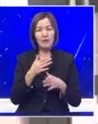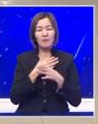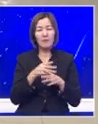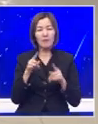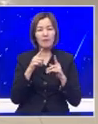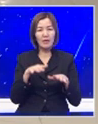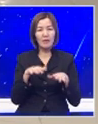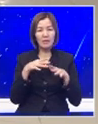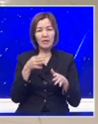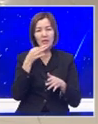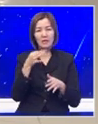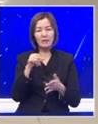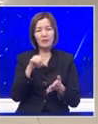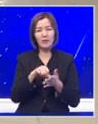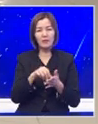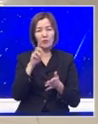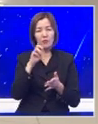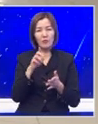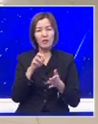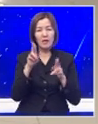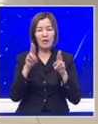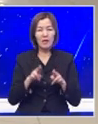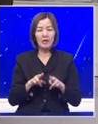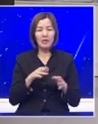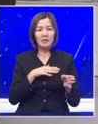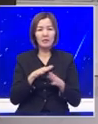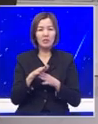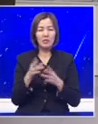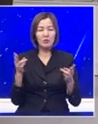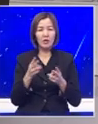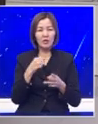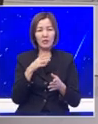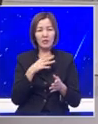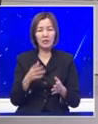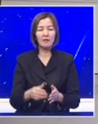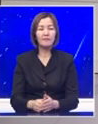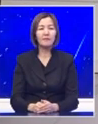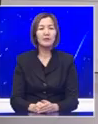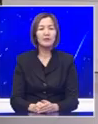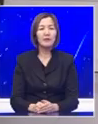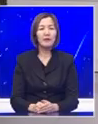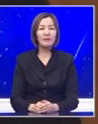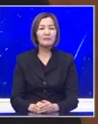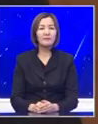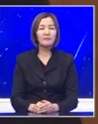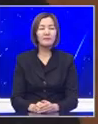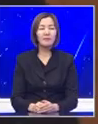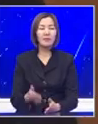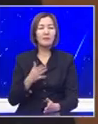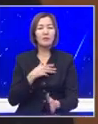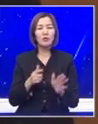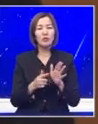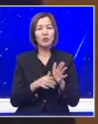президенттің ықпалды парламент есеп беретін үкімет қағидасын іске асыру үшін қажет дейді. Біз